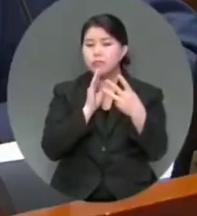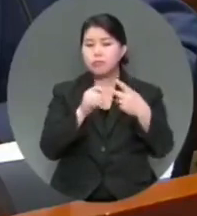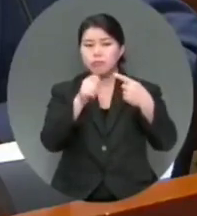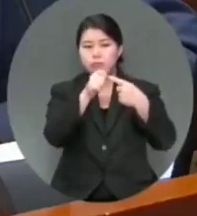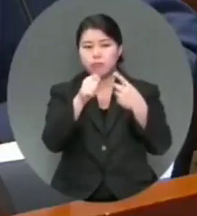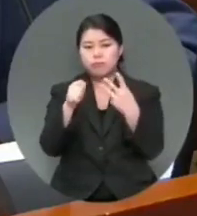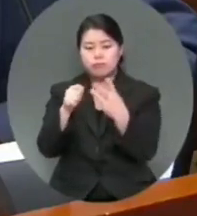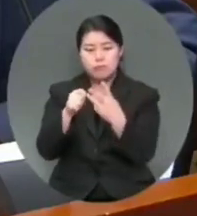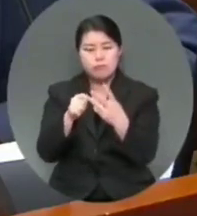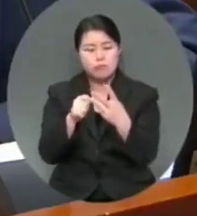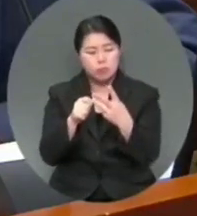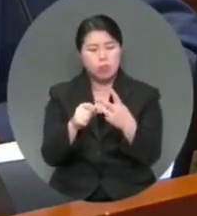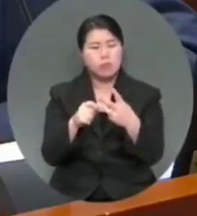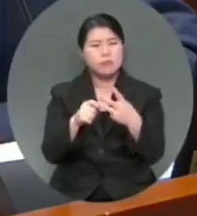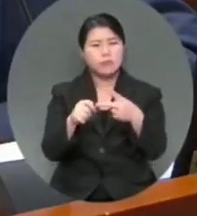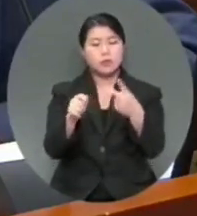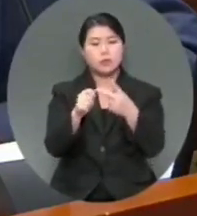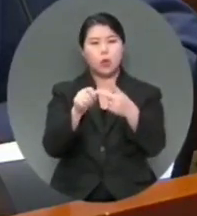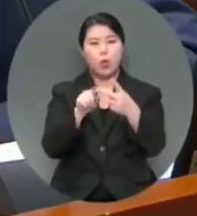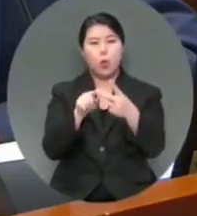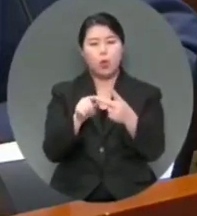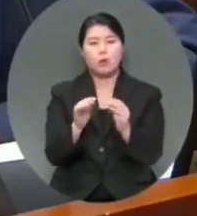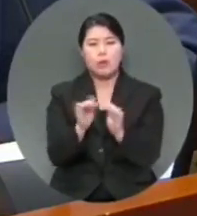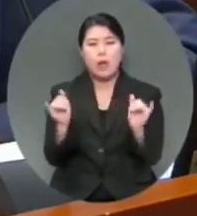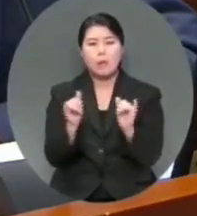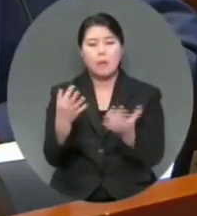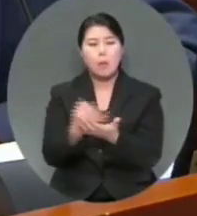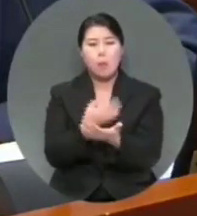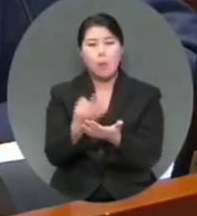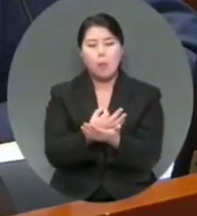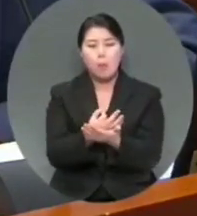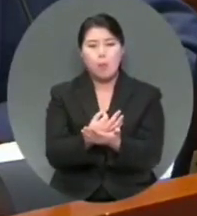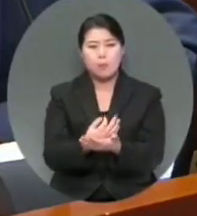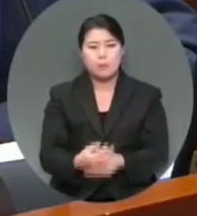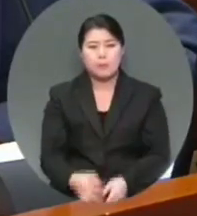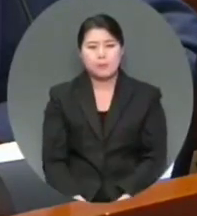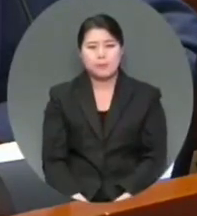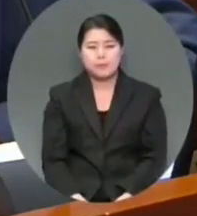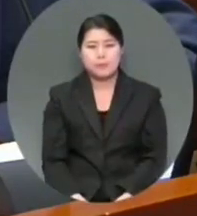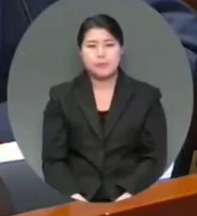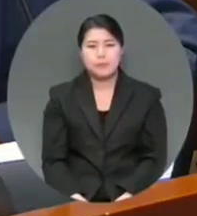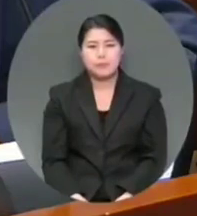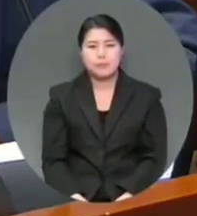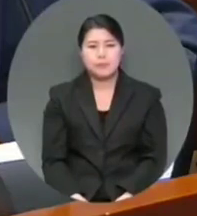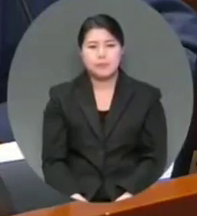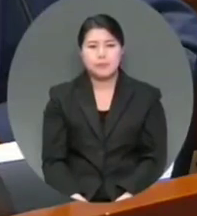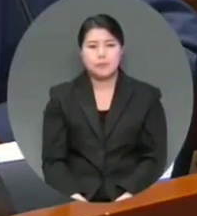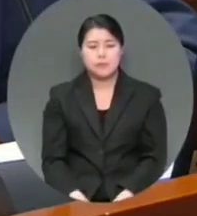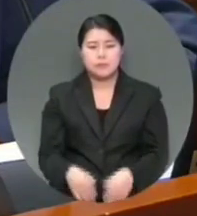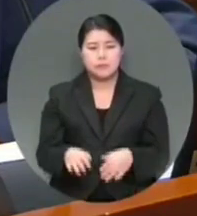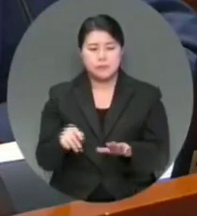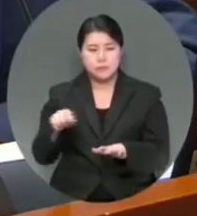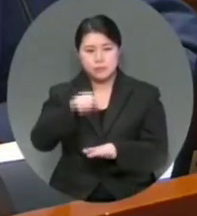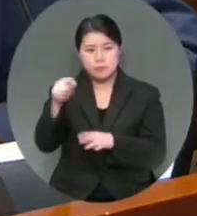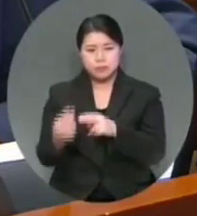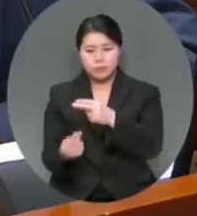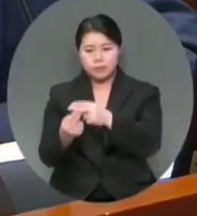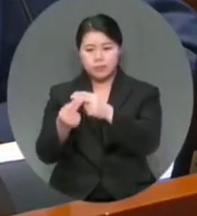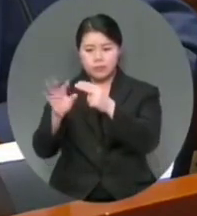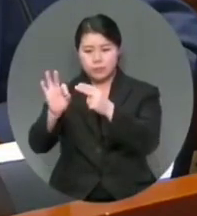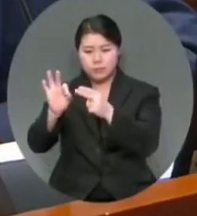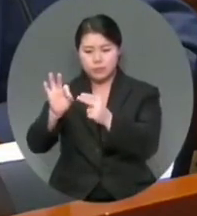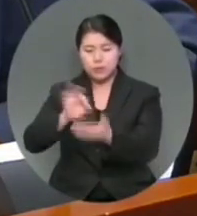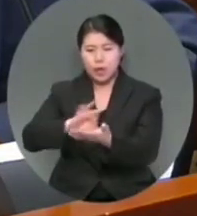번째, 세 번째는 그렇다 치고 두 번째 인건비 부분에 있어서 그러면 출연료에 있는 적립금을